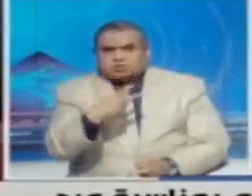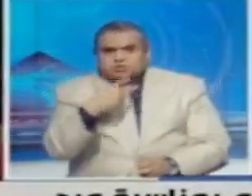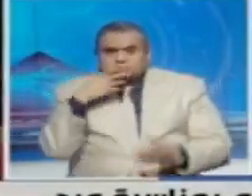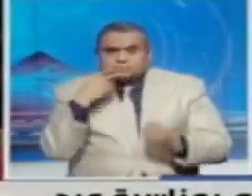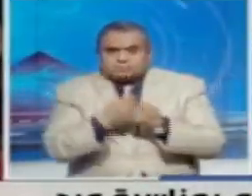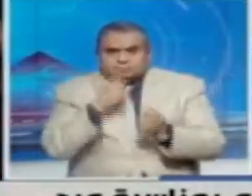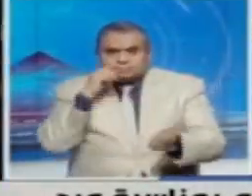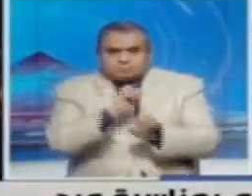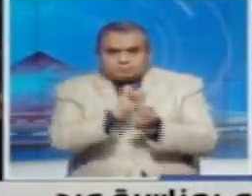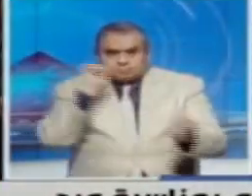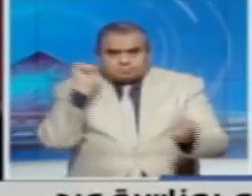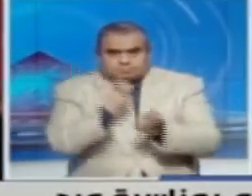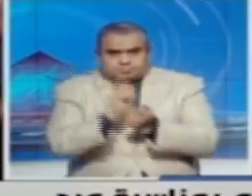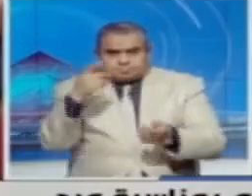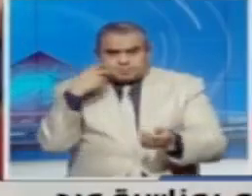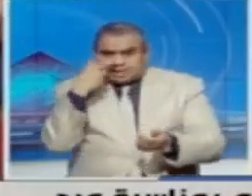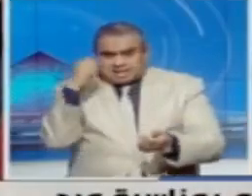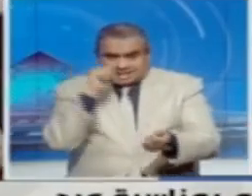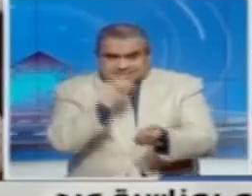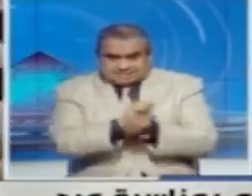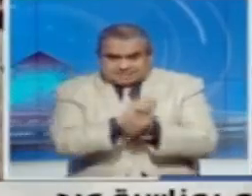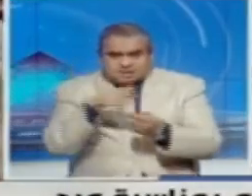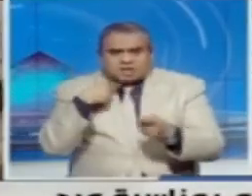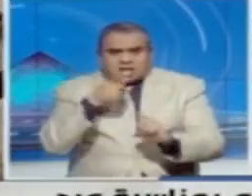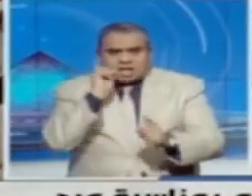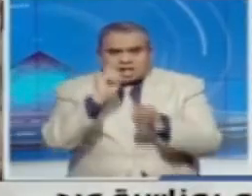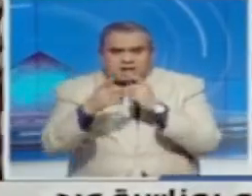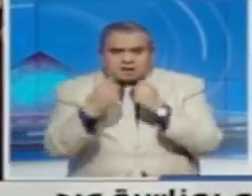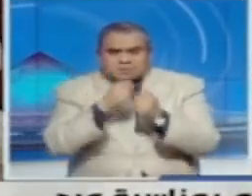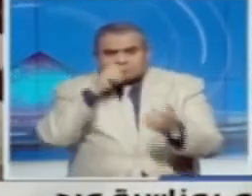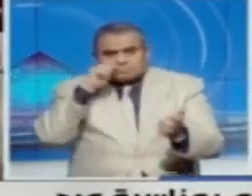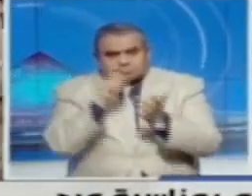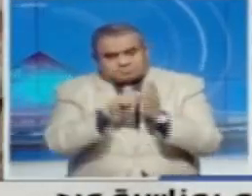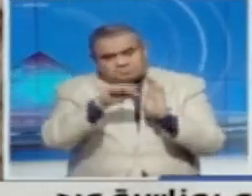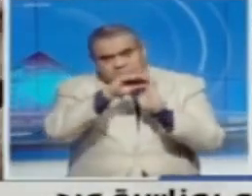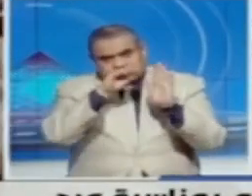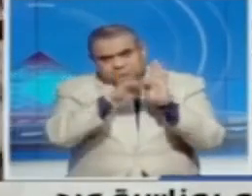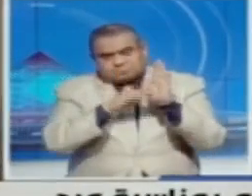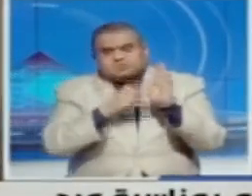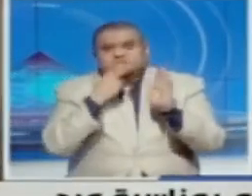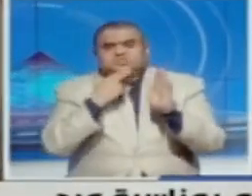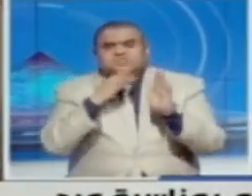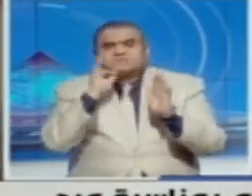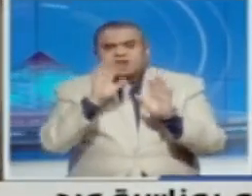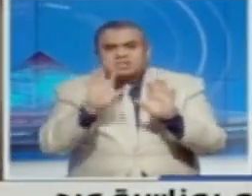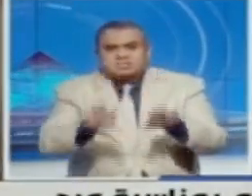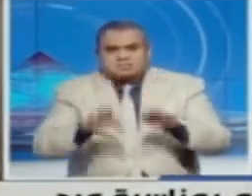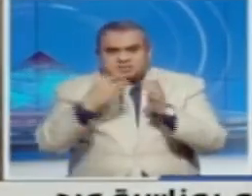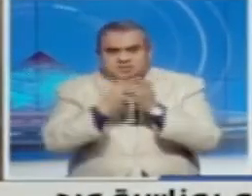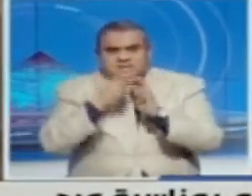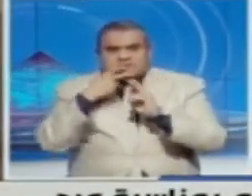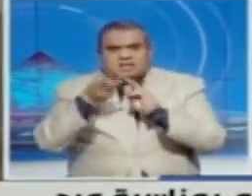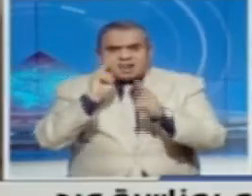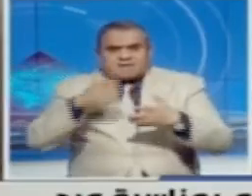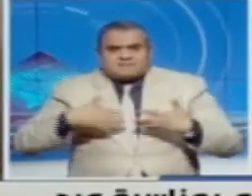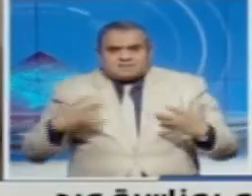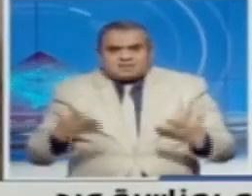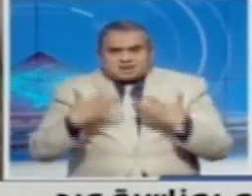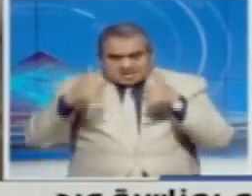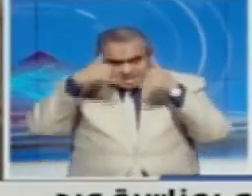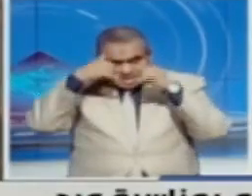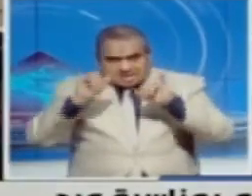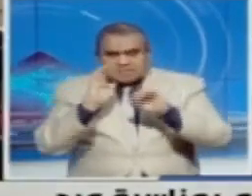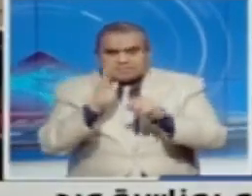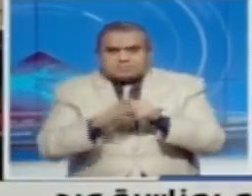بشأن الإفراج بالعفو عن المحكوم عليهم ممن تنطبق عليهم شروط العفو بمناسبة الاحتفال بعيد الأضحى